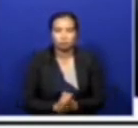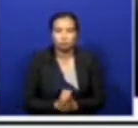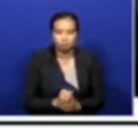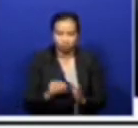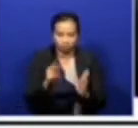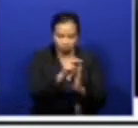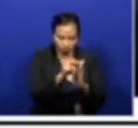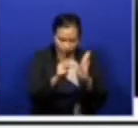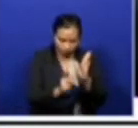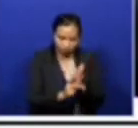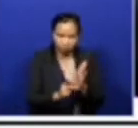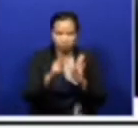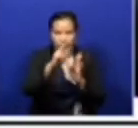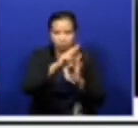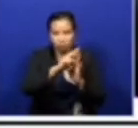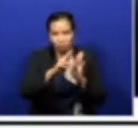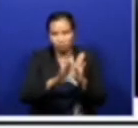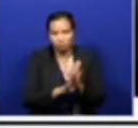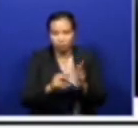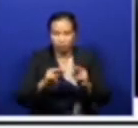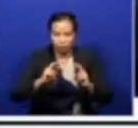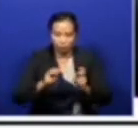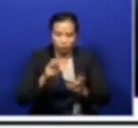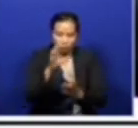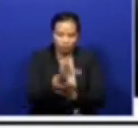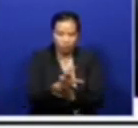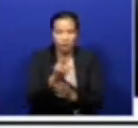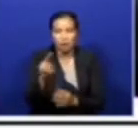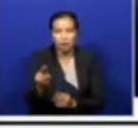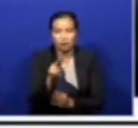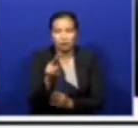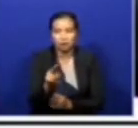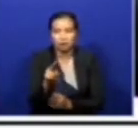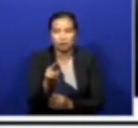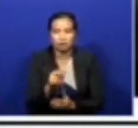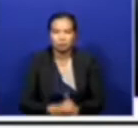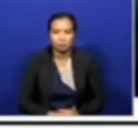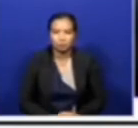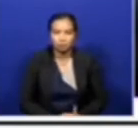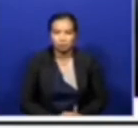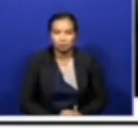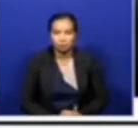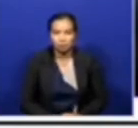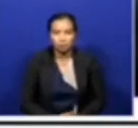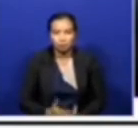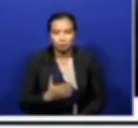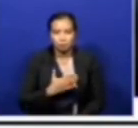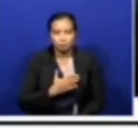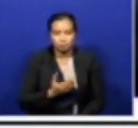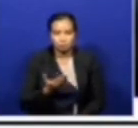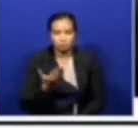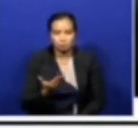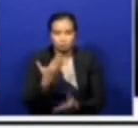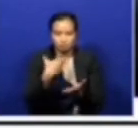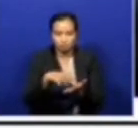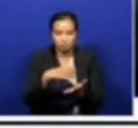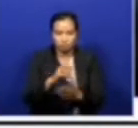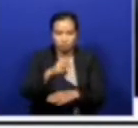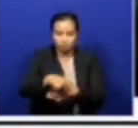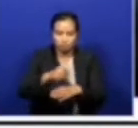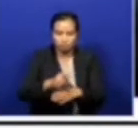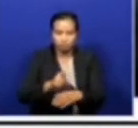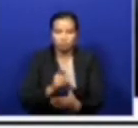ฎหมายหรือว่าข้อบังคับไปบังคับใช้ซึ่งตรงนี้ผมต้องขออนุญาตเรียนท่านประธานนะครับว่